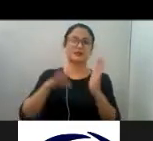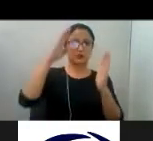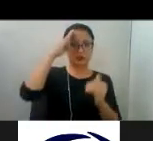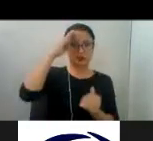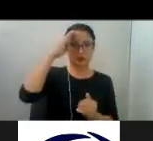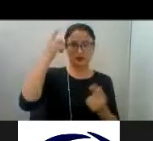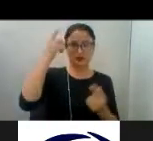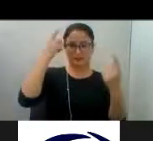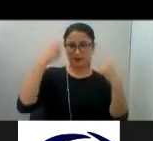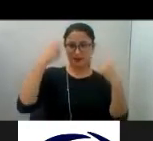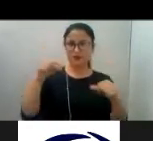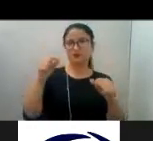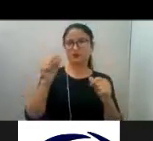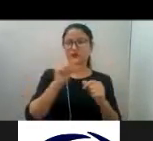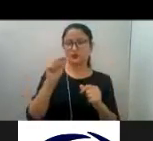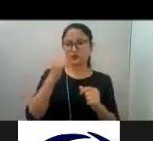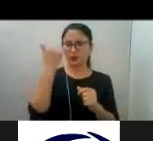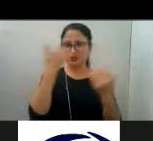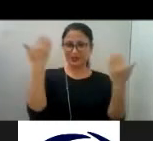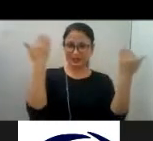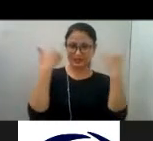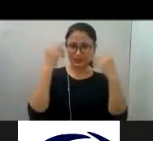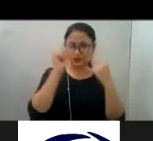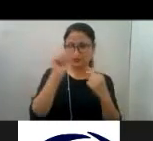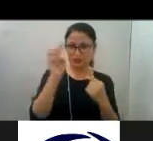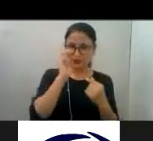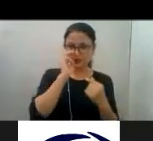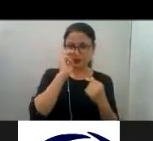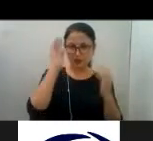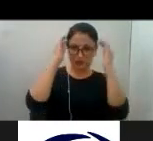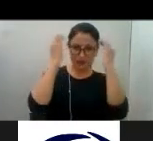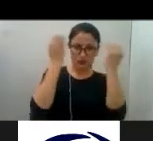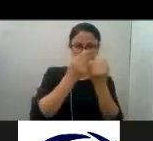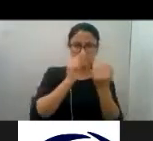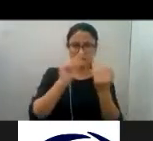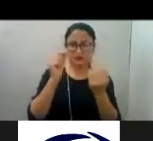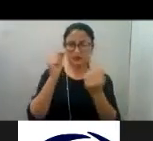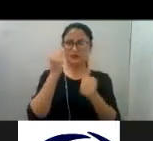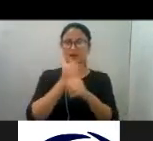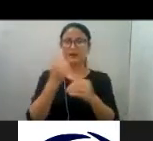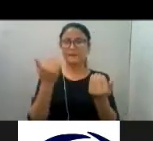मानसिक स्वास्थ्यको सवालमा, लैङ्गिक हिंसाको चाहिँ सवालमा, सुरक्षाको